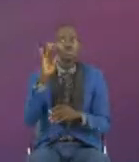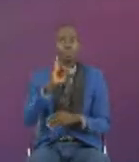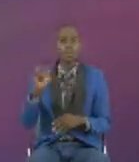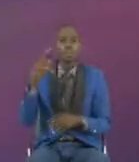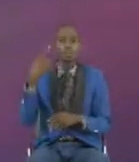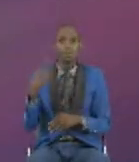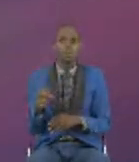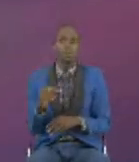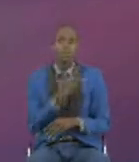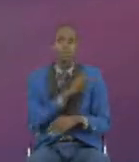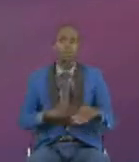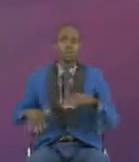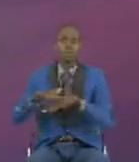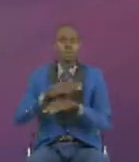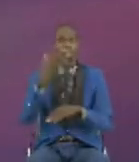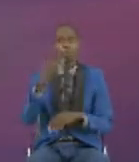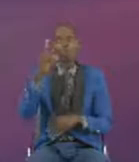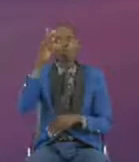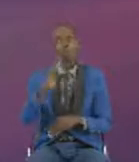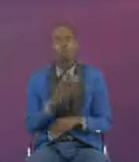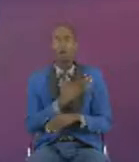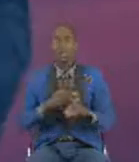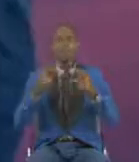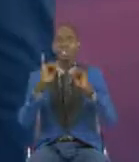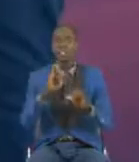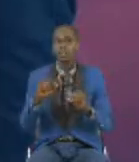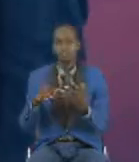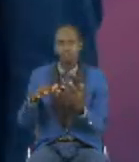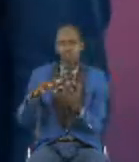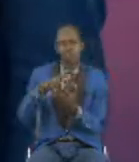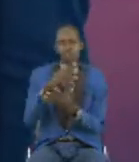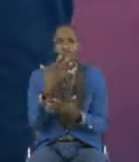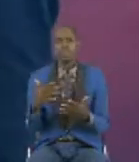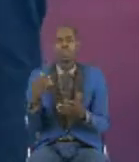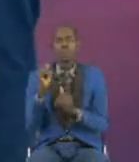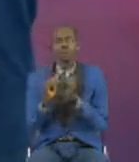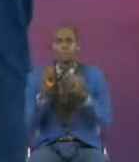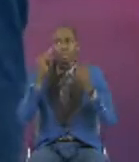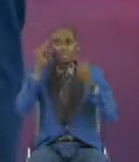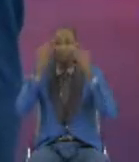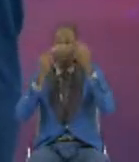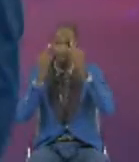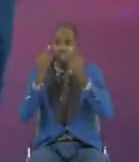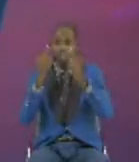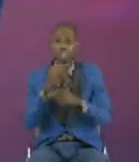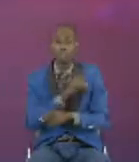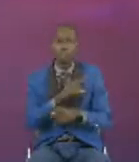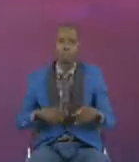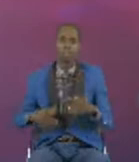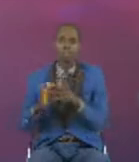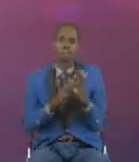de Dieu et enseignant ce qui concerne le Seigneur Jésus-Christ en toute liberté